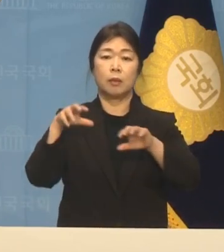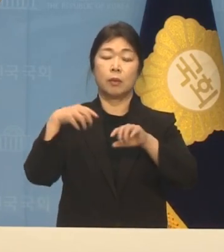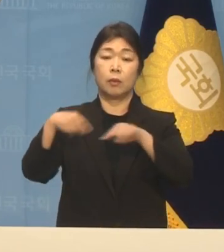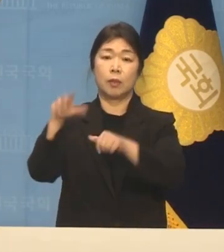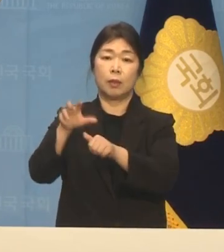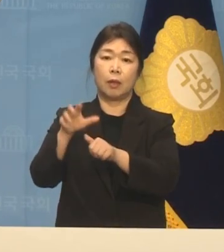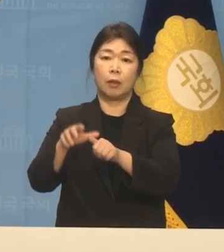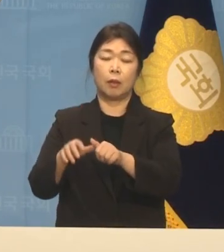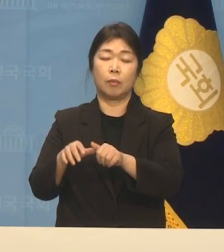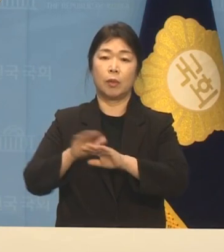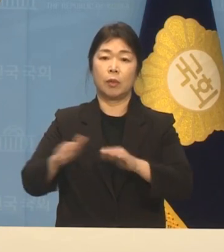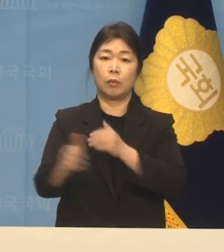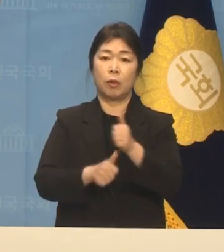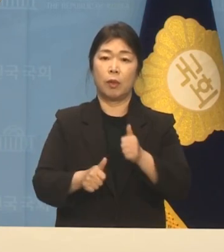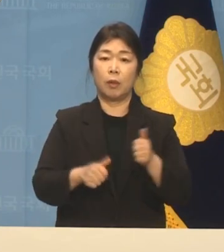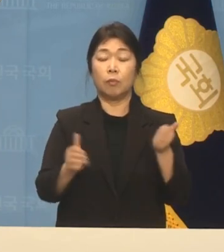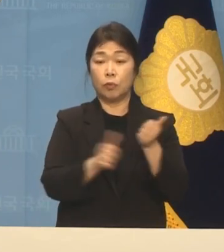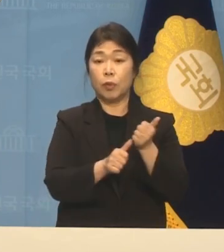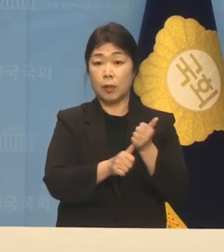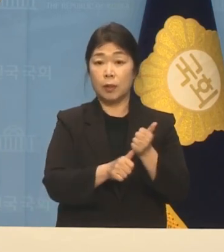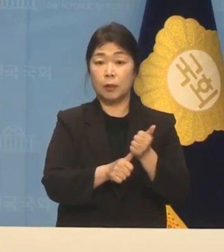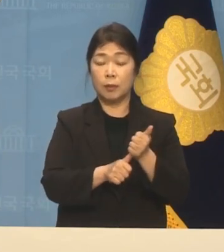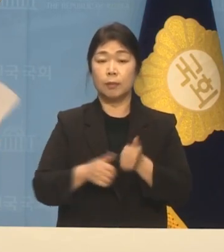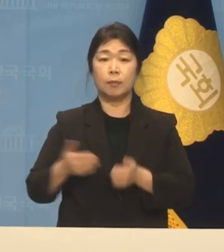검찰독재정치탄압대책위원회 부위원장 김지호입니다.